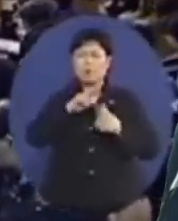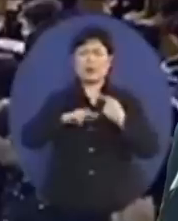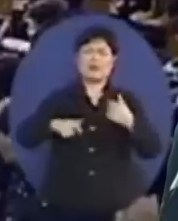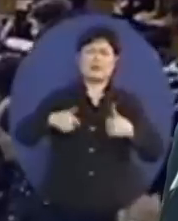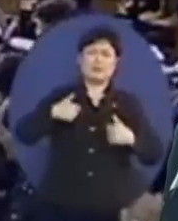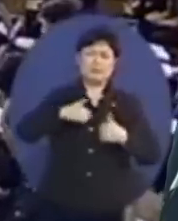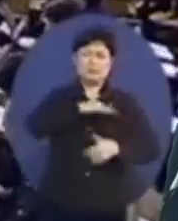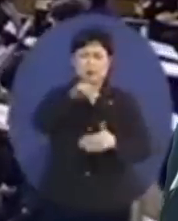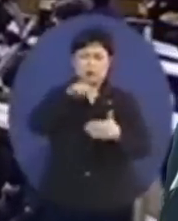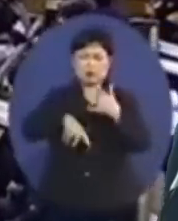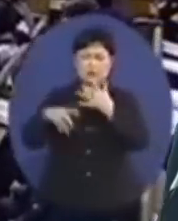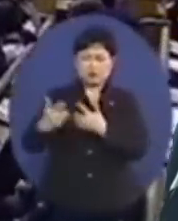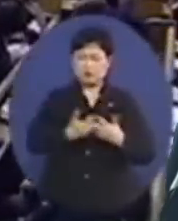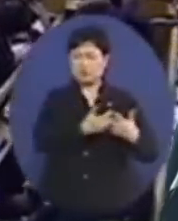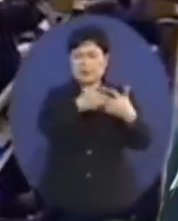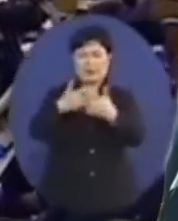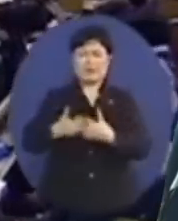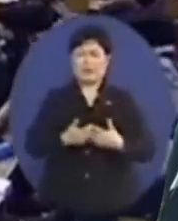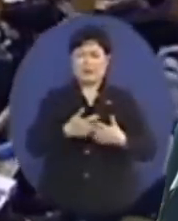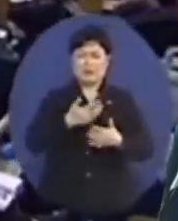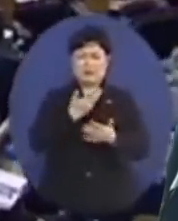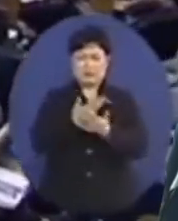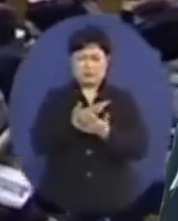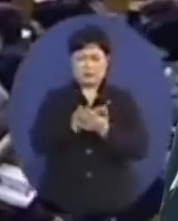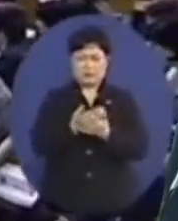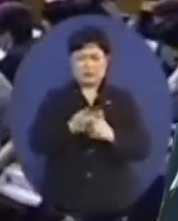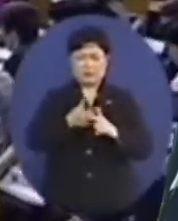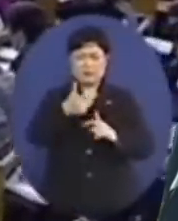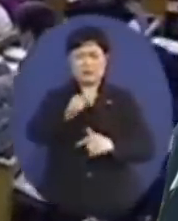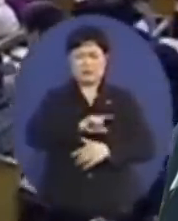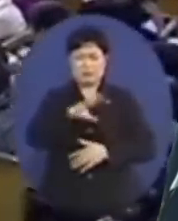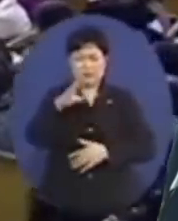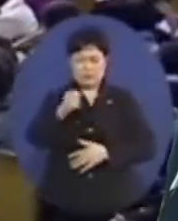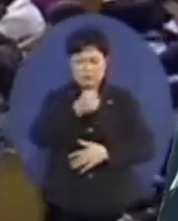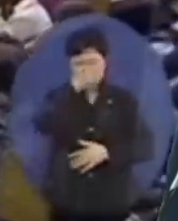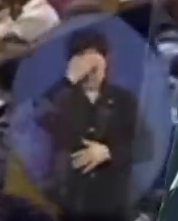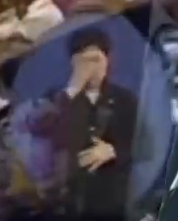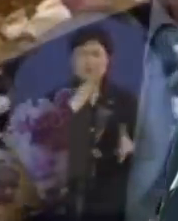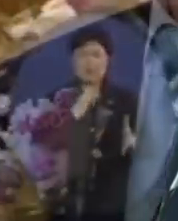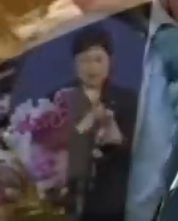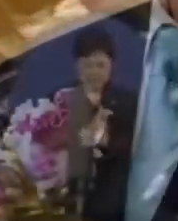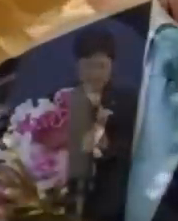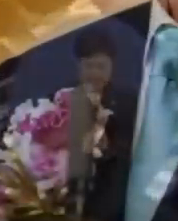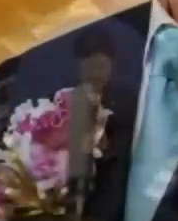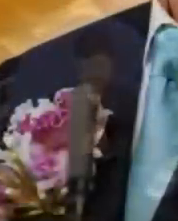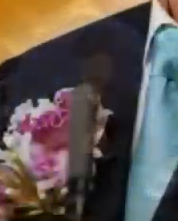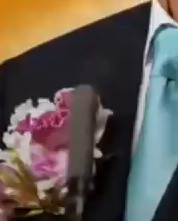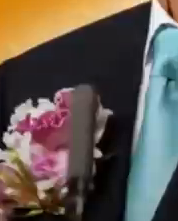충만하게 도와주시옵소서. 예수님 이름으로 기도합니다. 아멘.